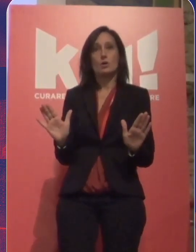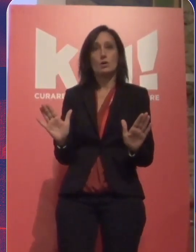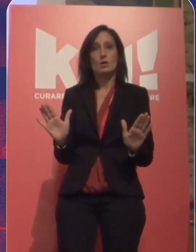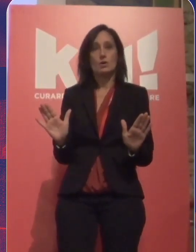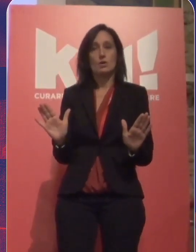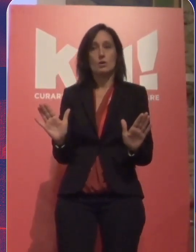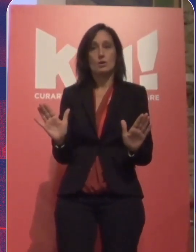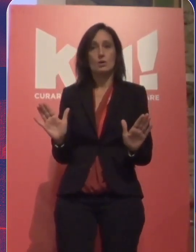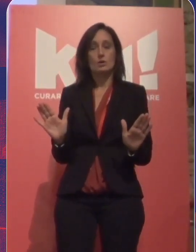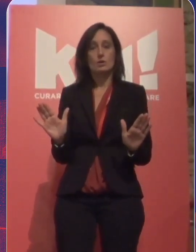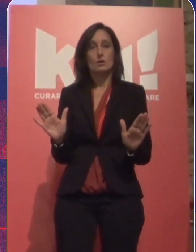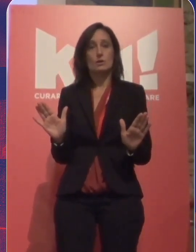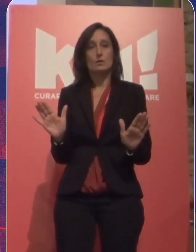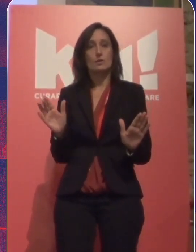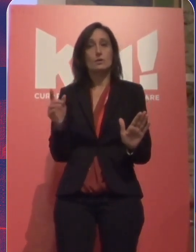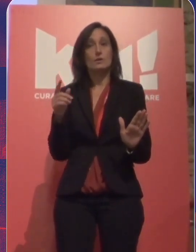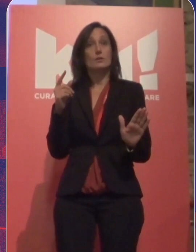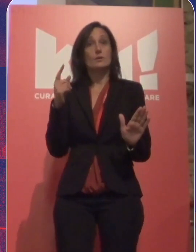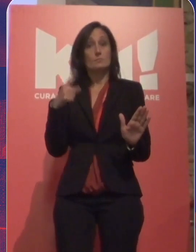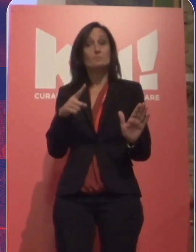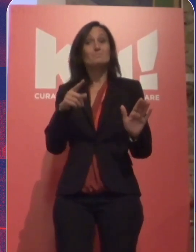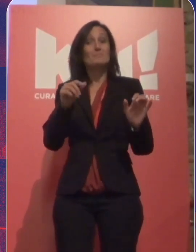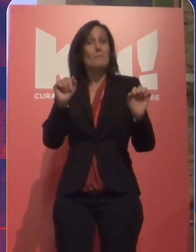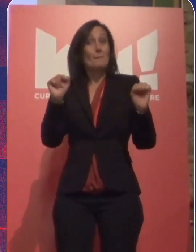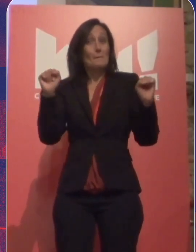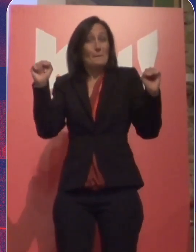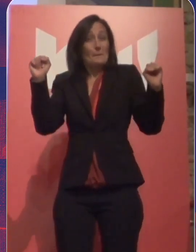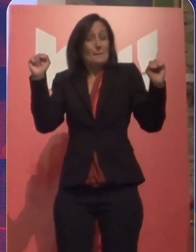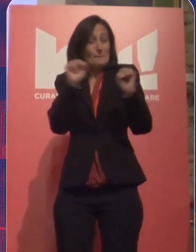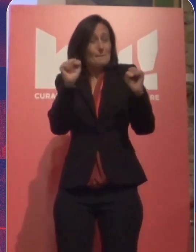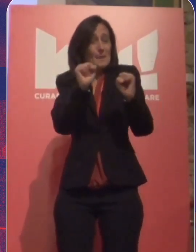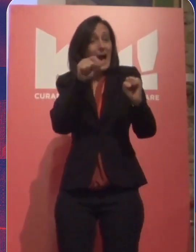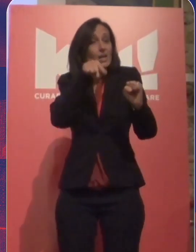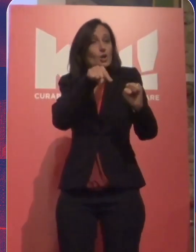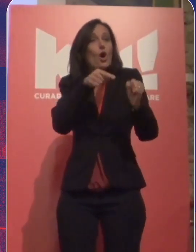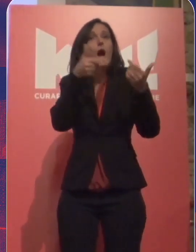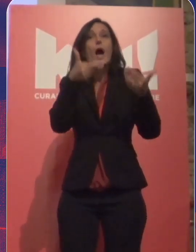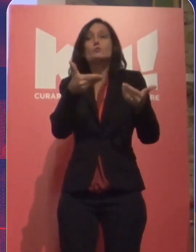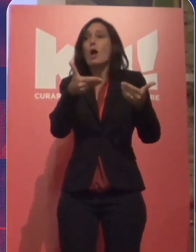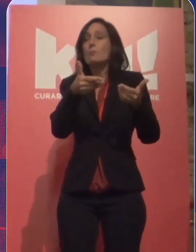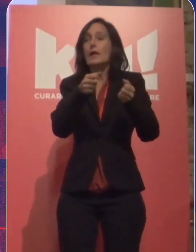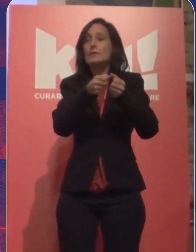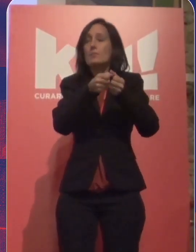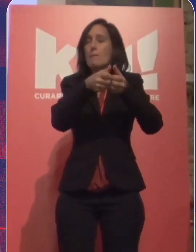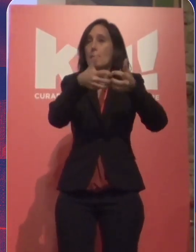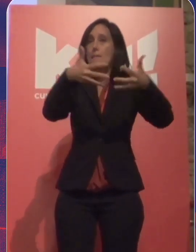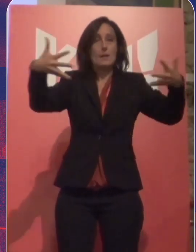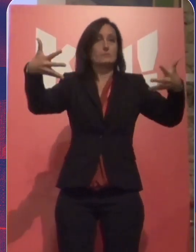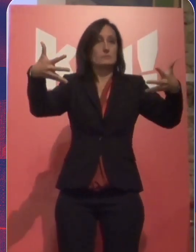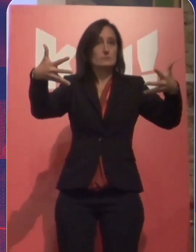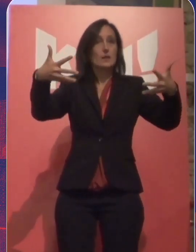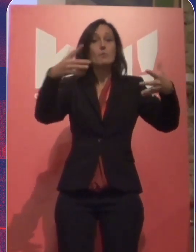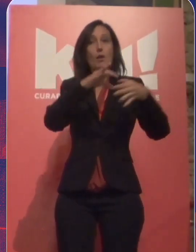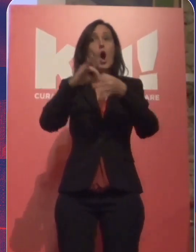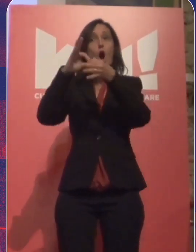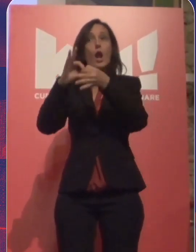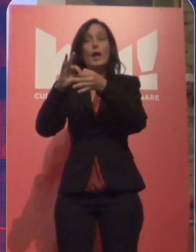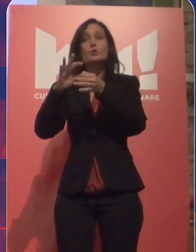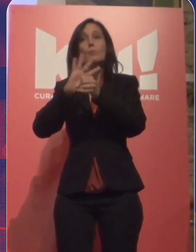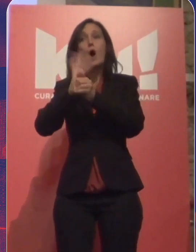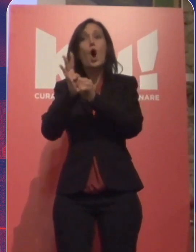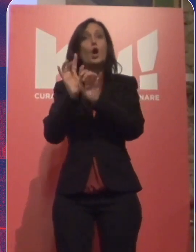panico si è diventata una delle cifre cliniche più fondamentali per leggere il disagio può skovde e segnale